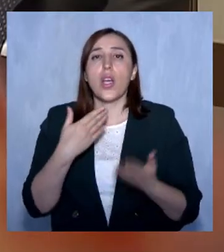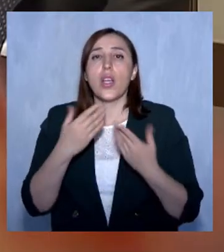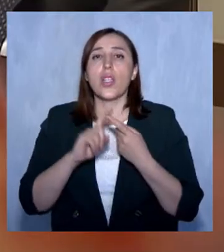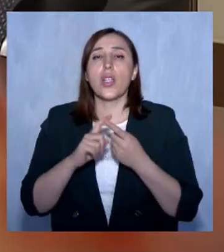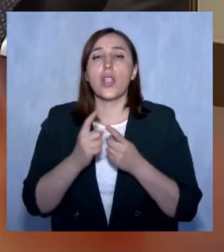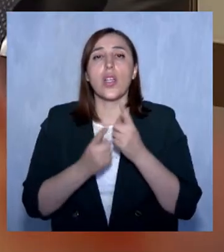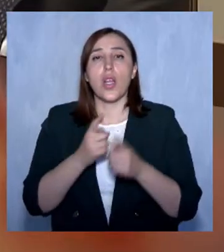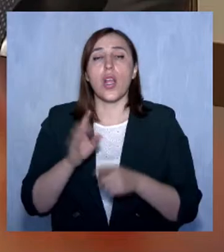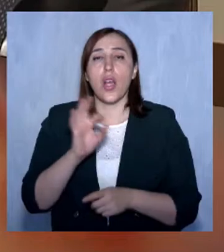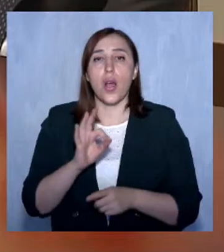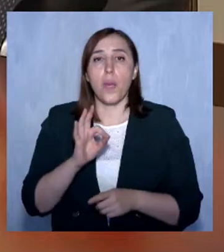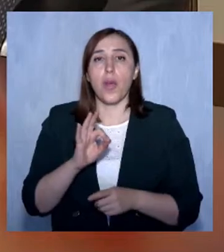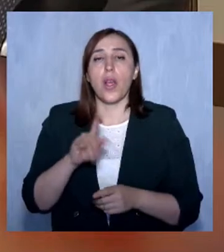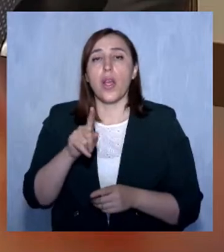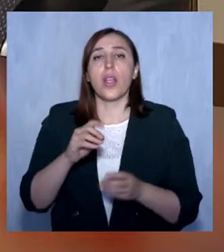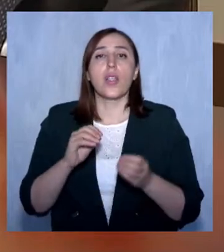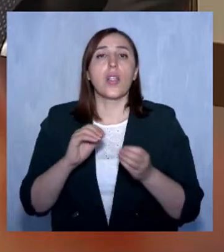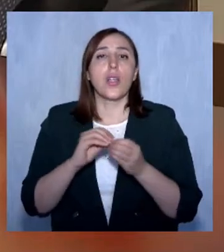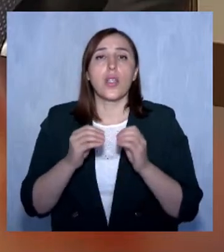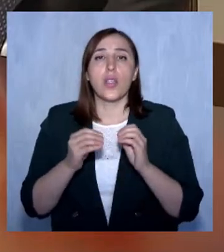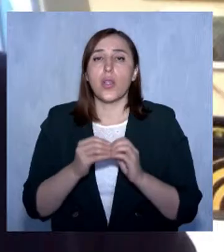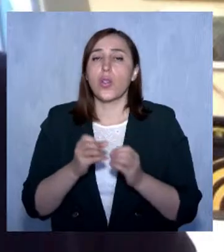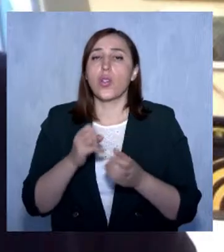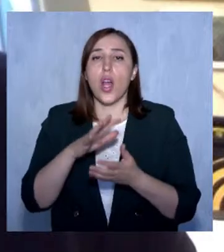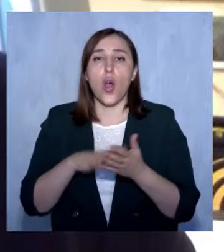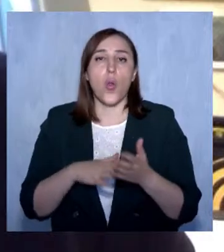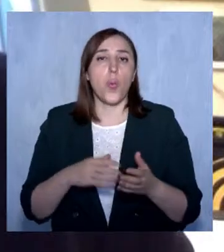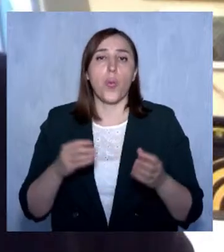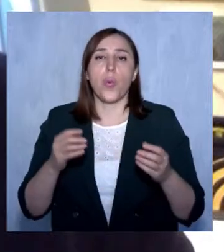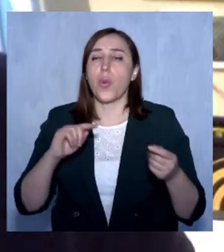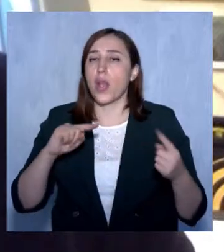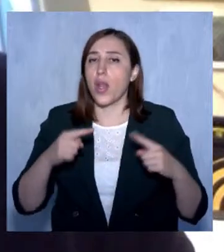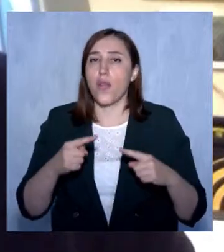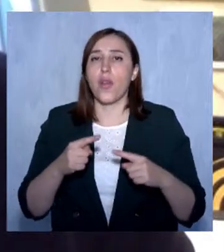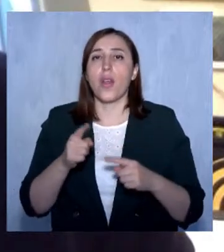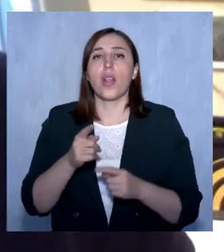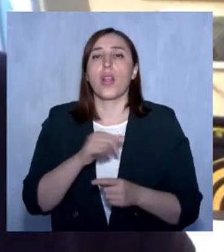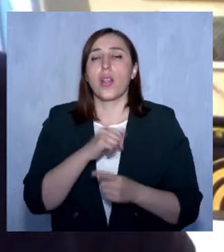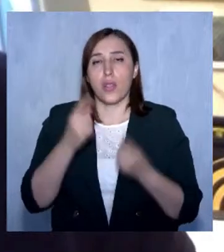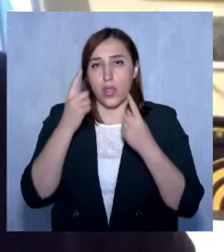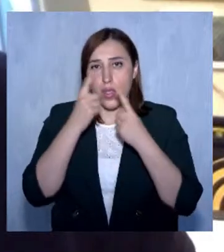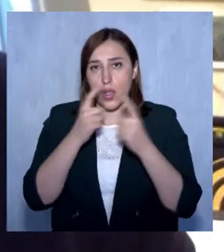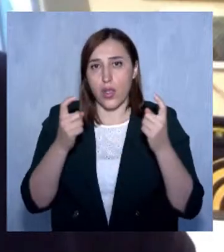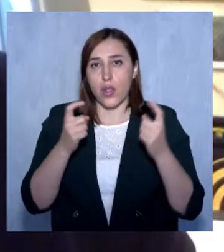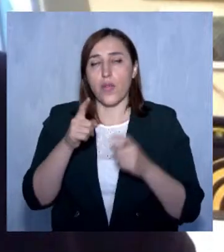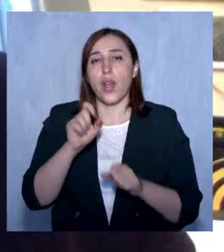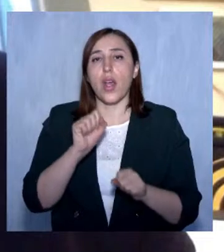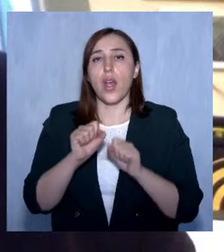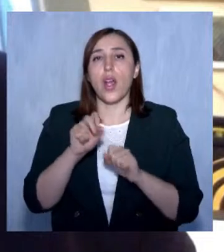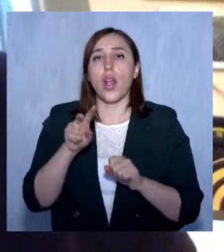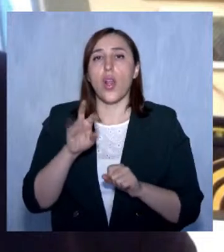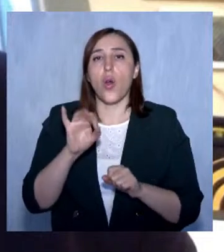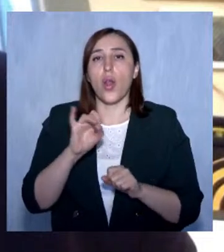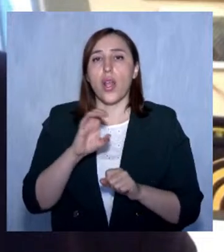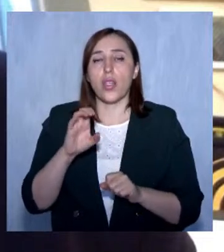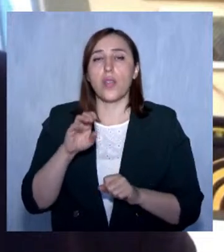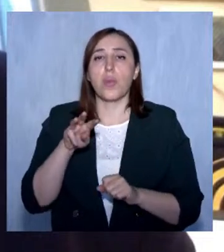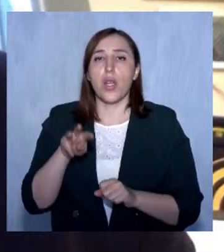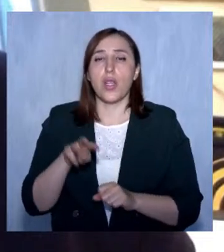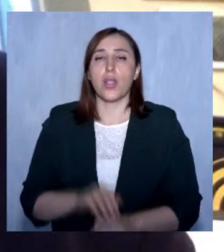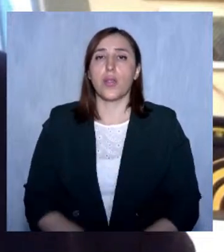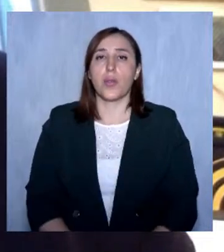Եվ իճակը շառունակում է մնալ լարված տեղեկացրեց եվրահանձնաժողովի արևելյան Հարևանության գծով ղեկավար լորենց Մերետիթը։